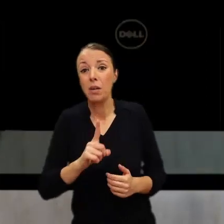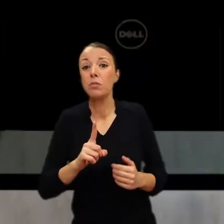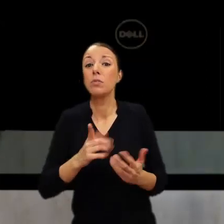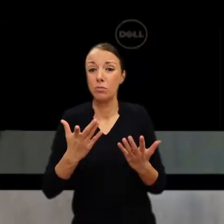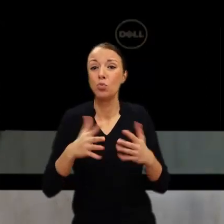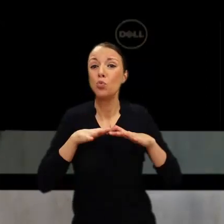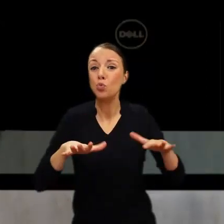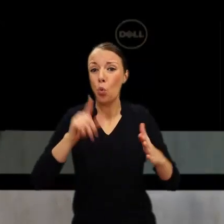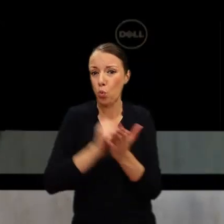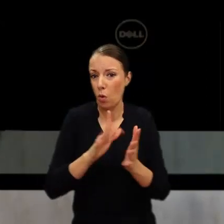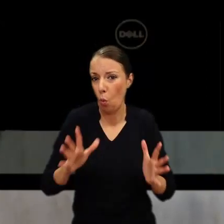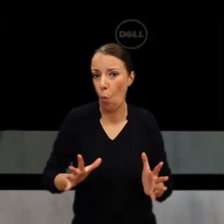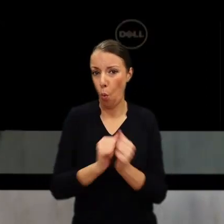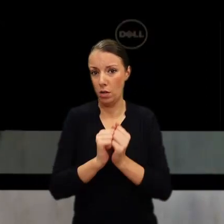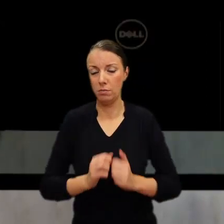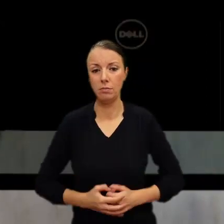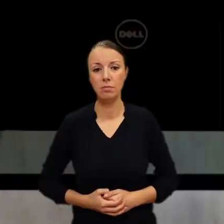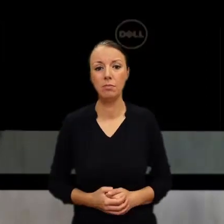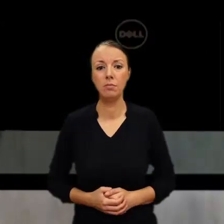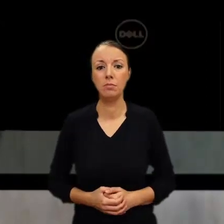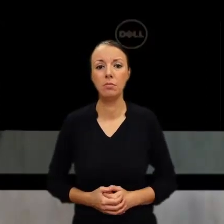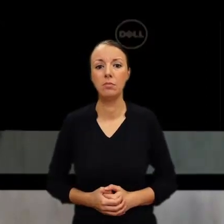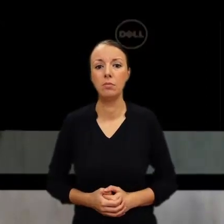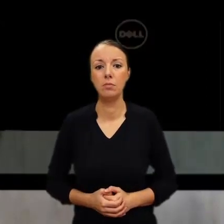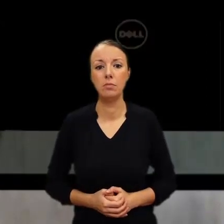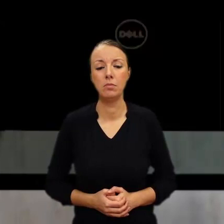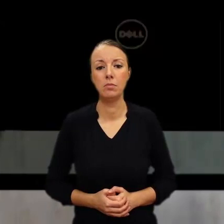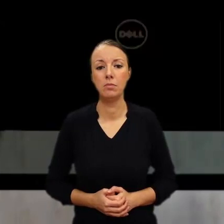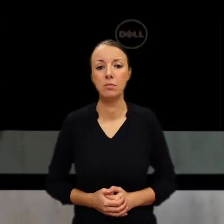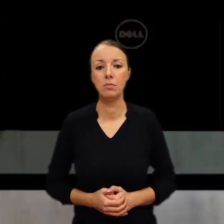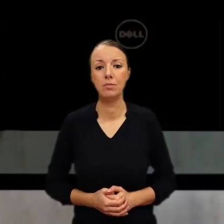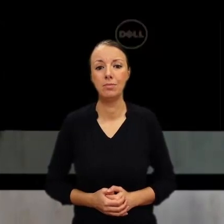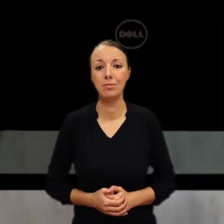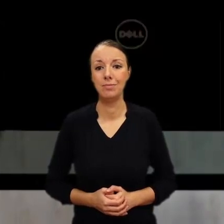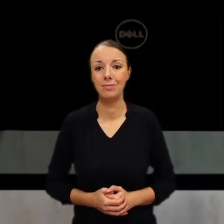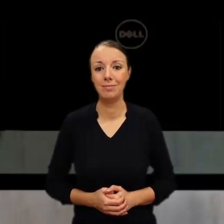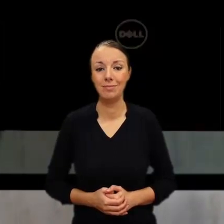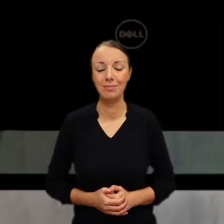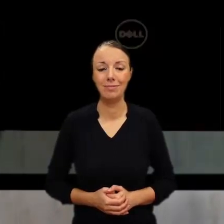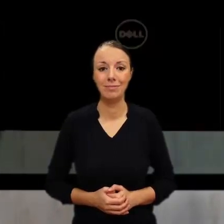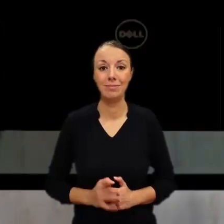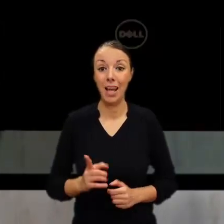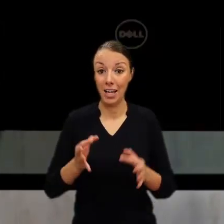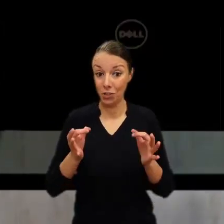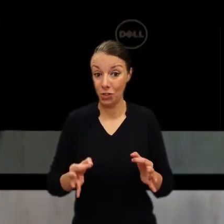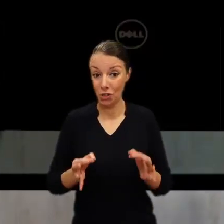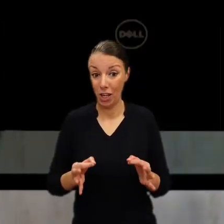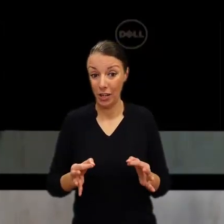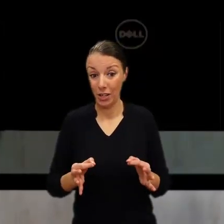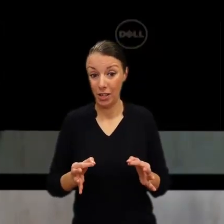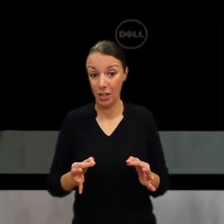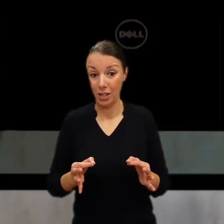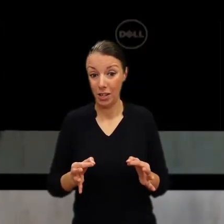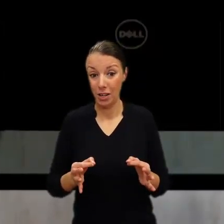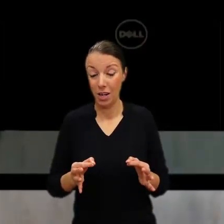najcenniejszych obiektów w lasach, w piwnicach.